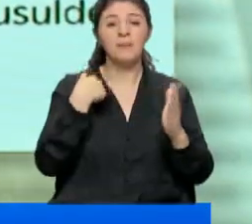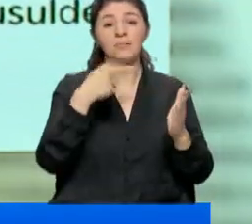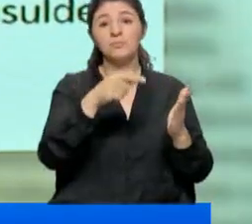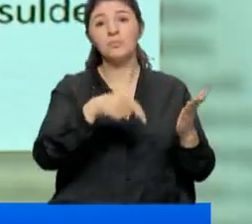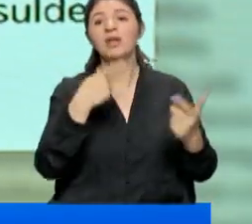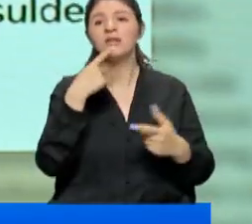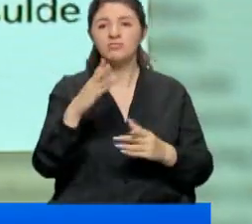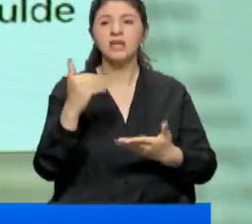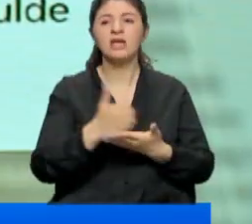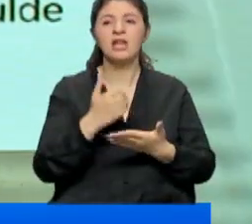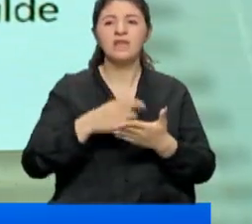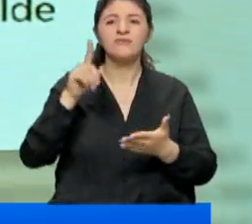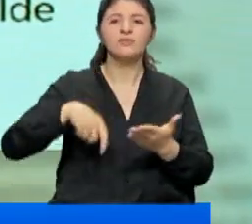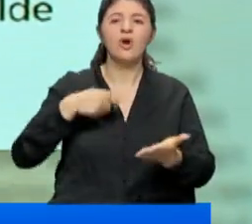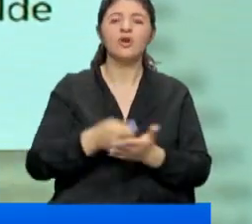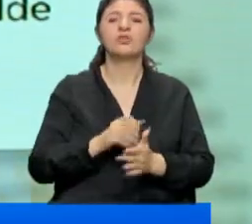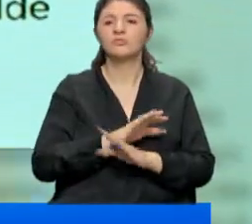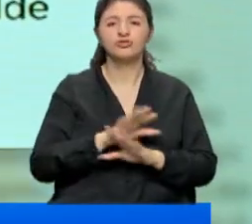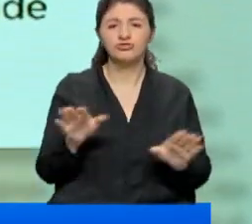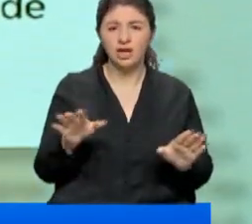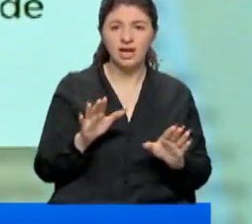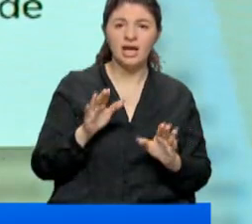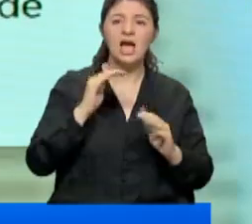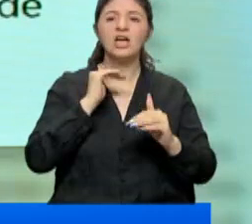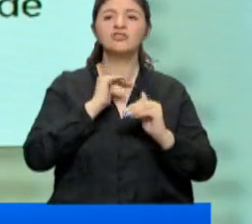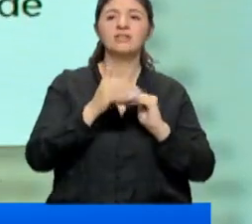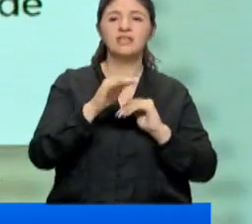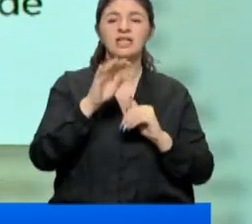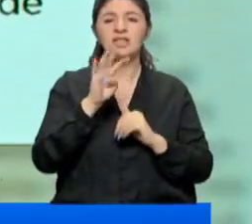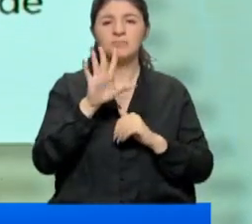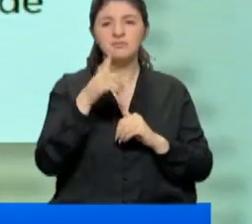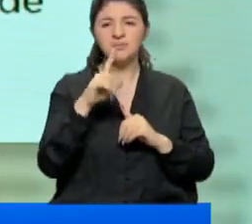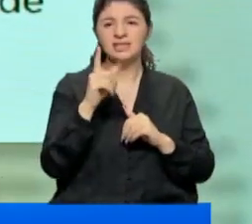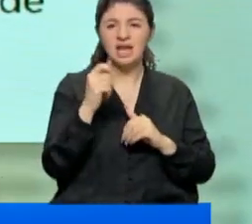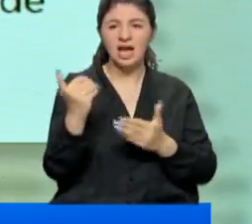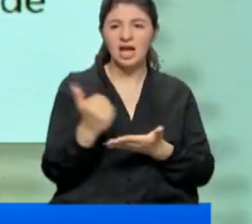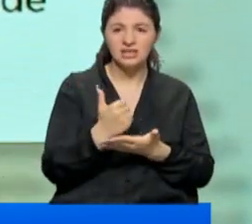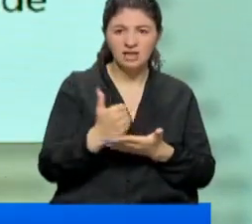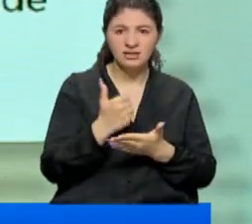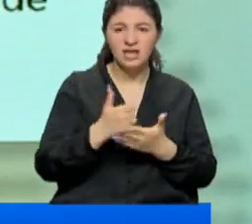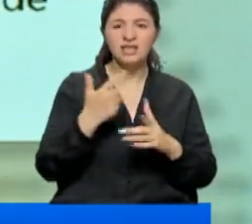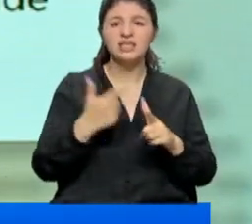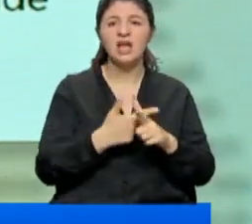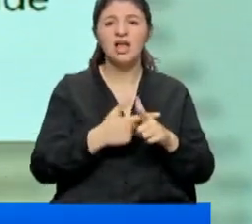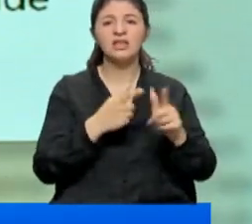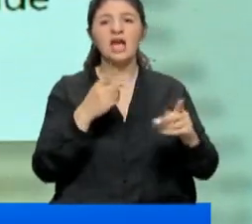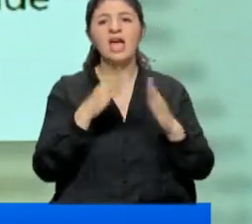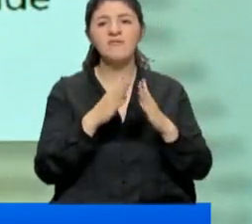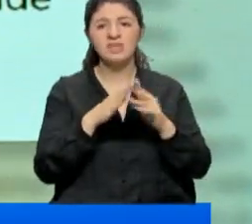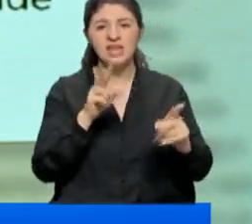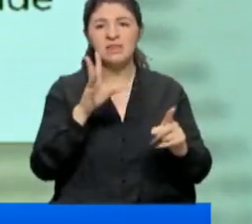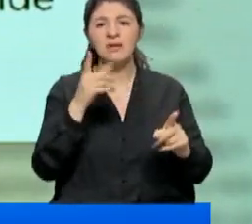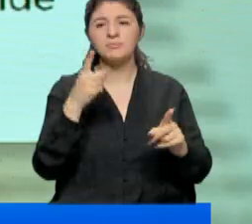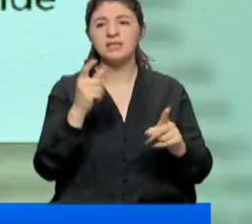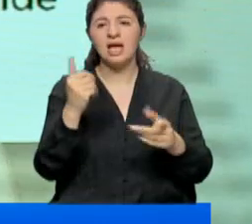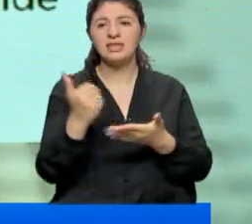vermeyecek gelir vergisi ödemeyecek bu taksicilik ten 45 bin lira kazanan kiralık konutundan